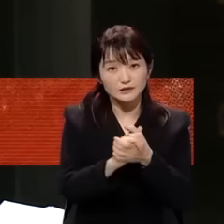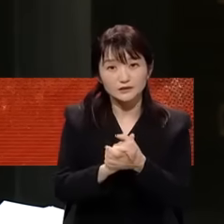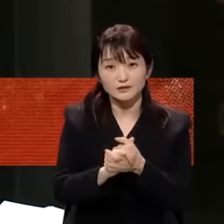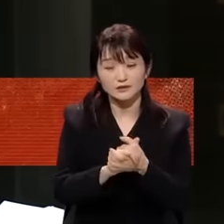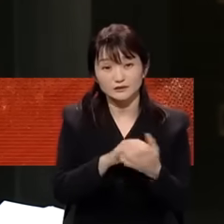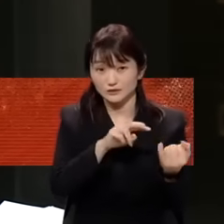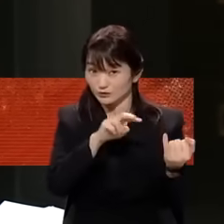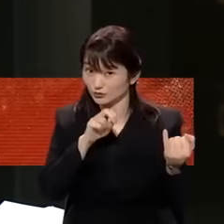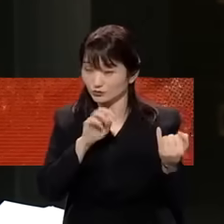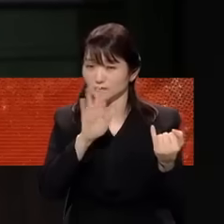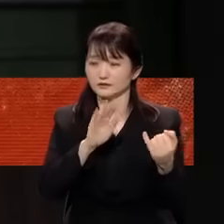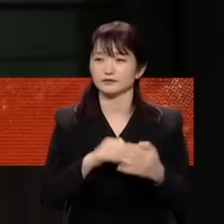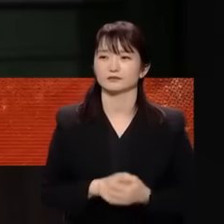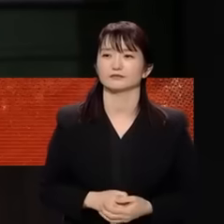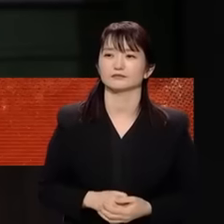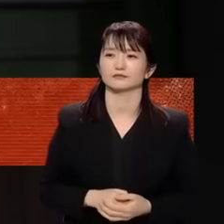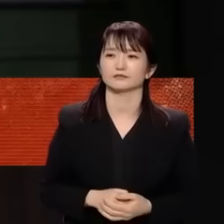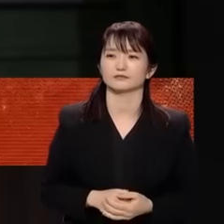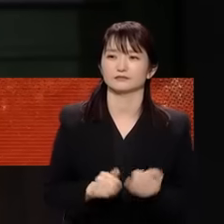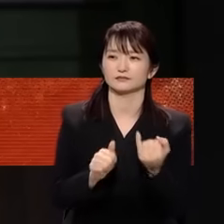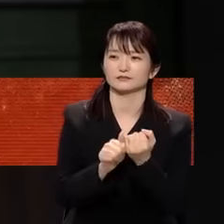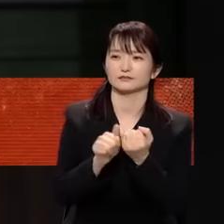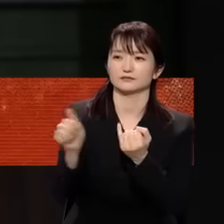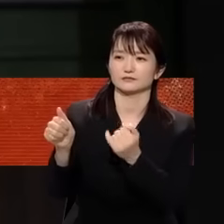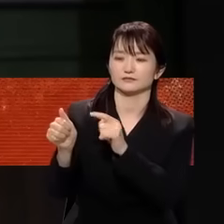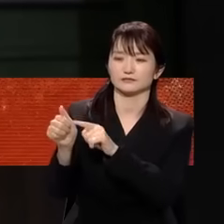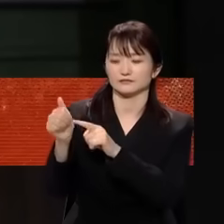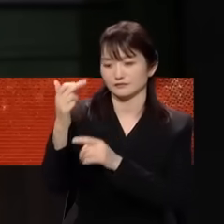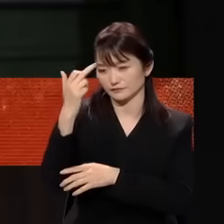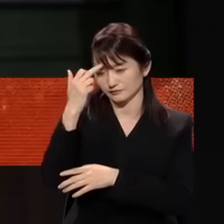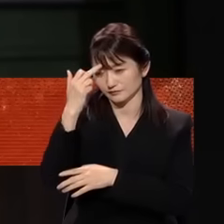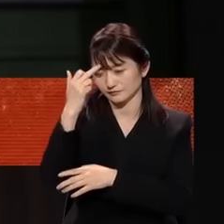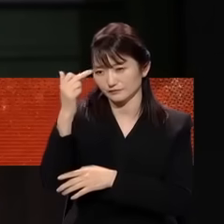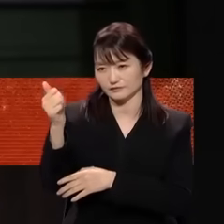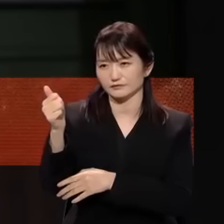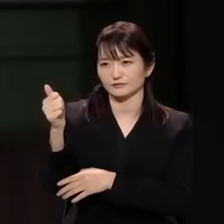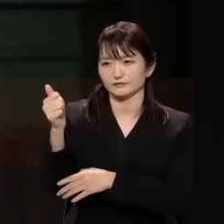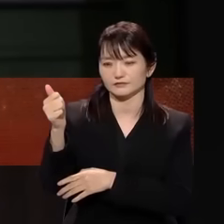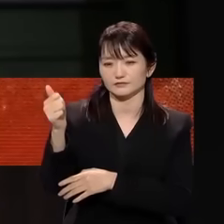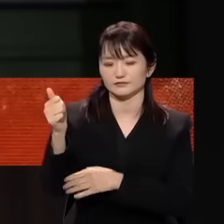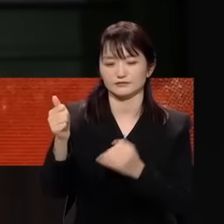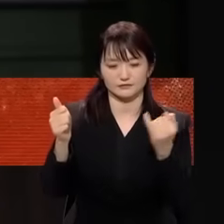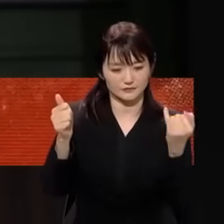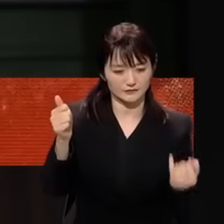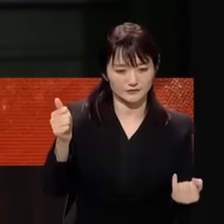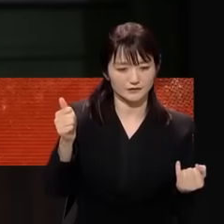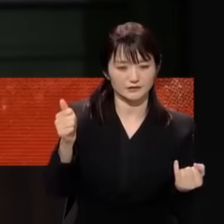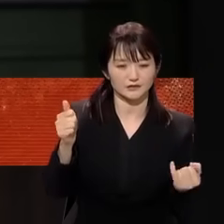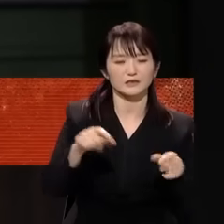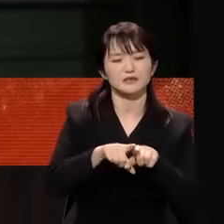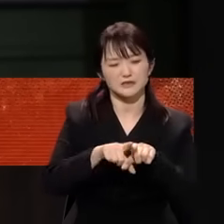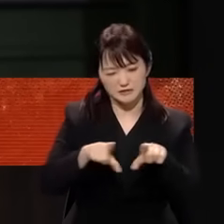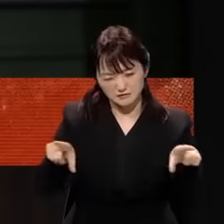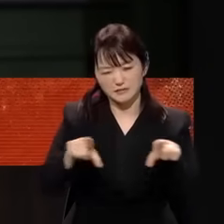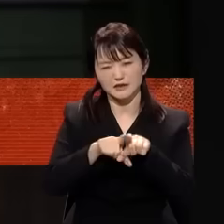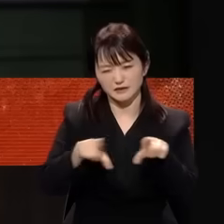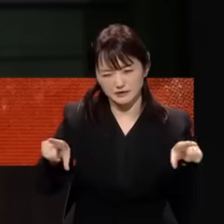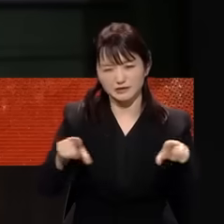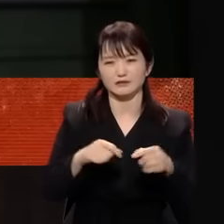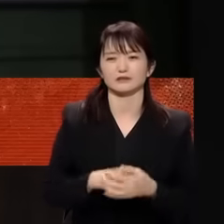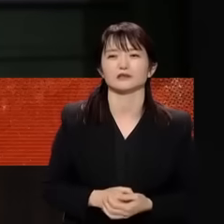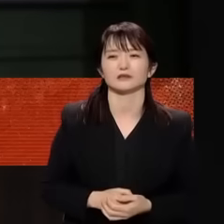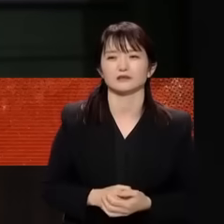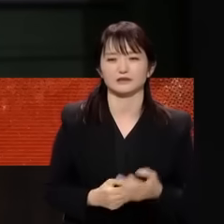아닙니다이 사연자의 30대 남편 최씨는 여동생과 전형적인 케 남매와 똑같다고 합니다 여동생과 생일에만 연락을